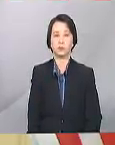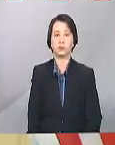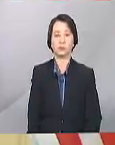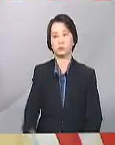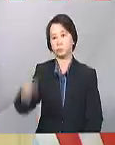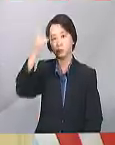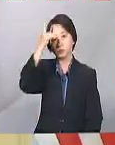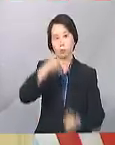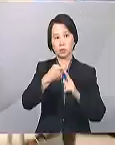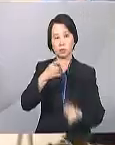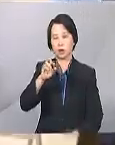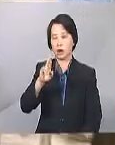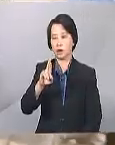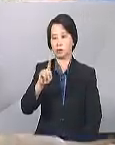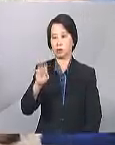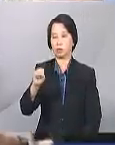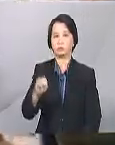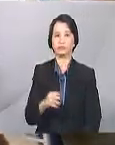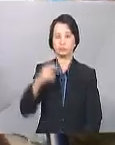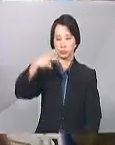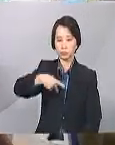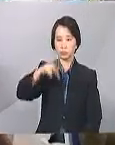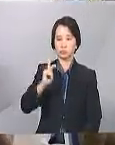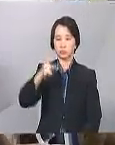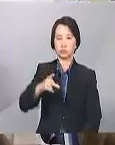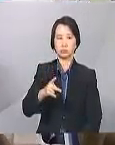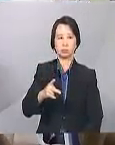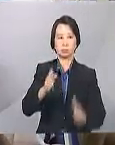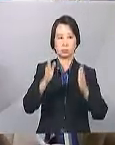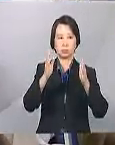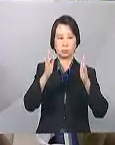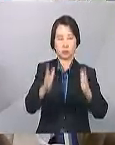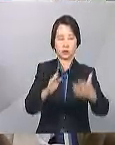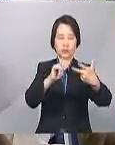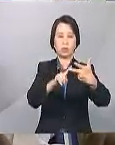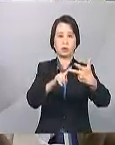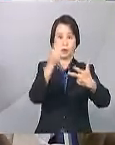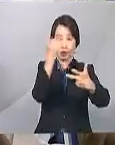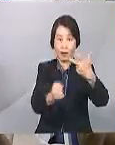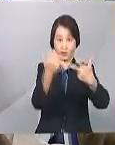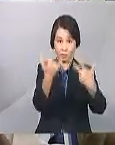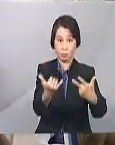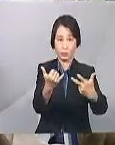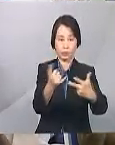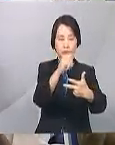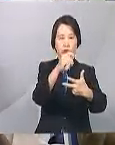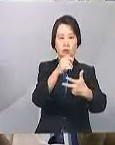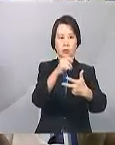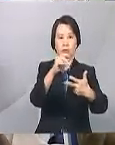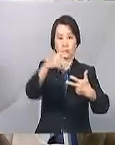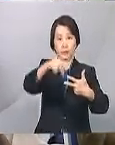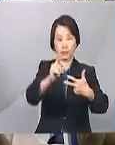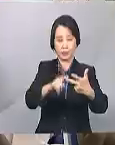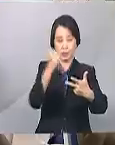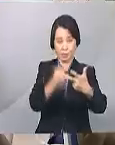Datuk Seri Mohan daripada RTM. Datuk Seri, PKP tahap ketiga akan berakhir pada hari ini. Jadi mungkin ada Datuk Seri boleh